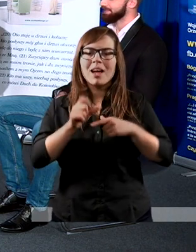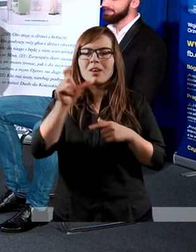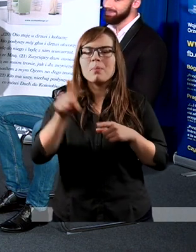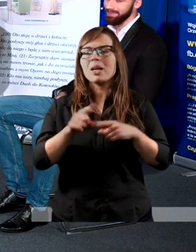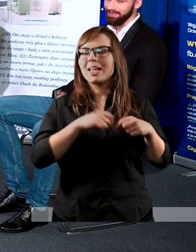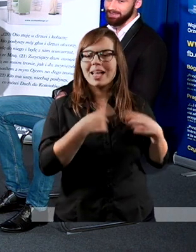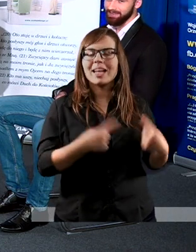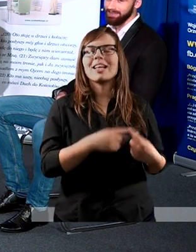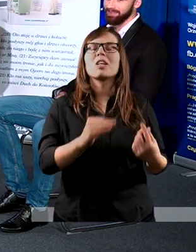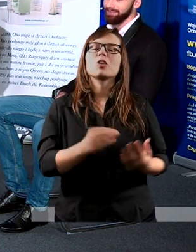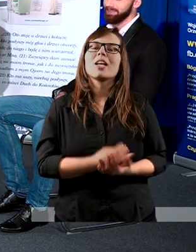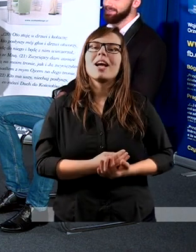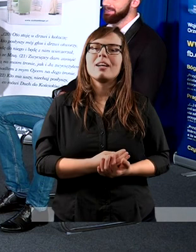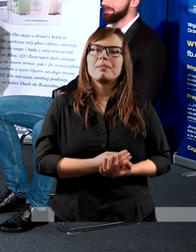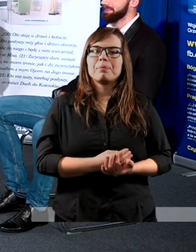Cię.